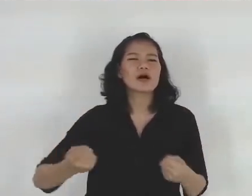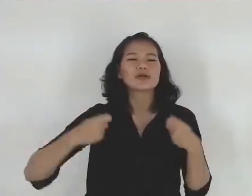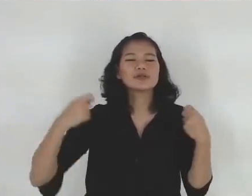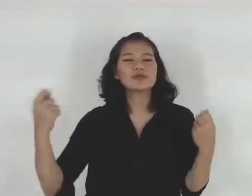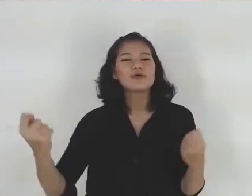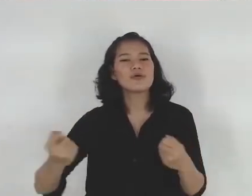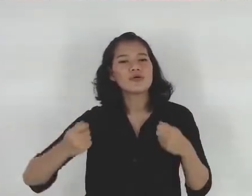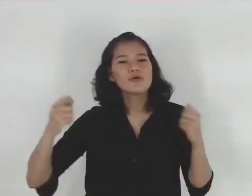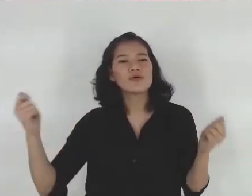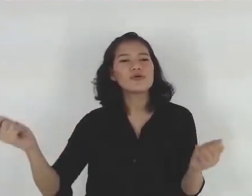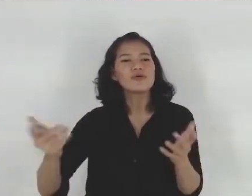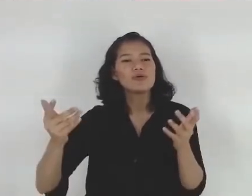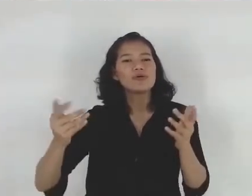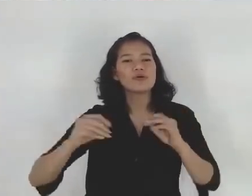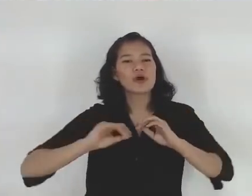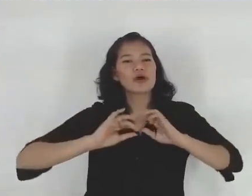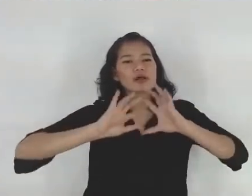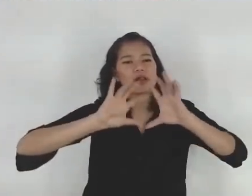Suratku